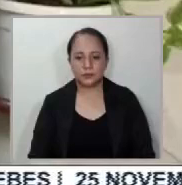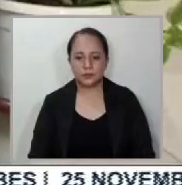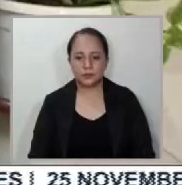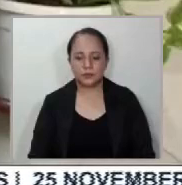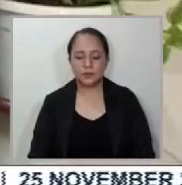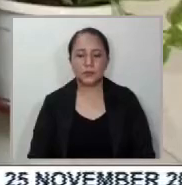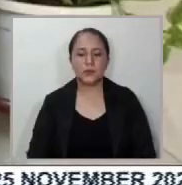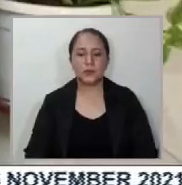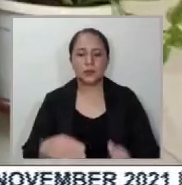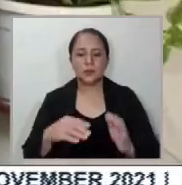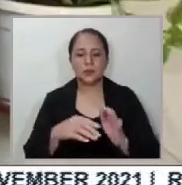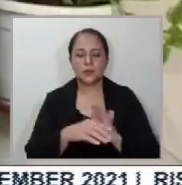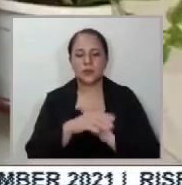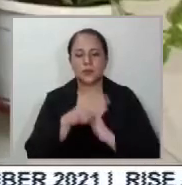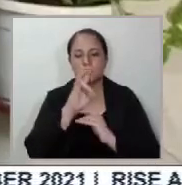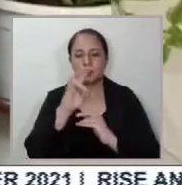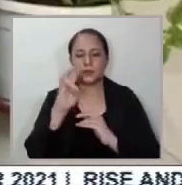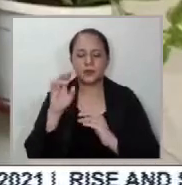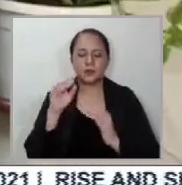tumaas na sa